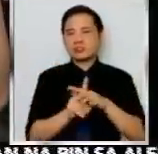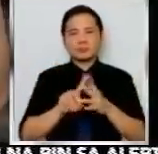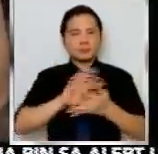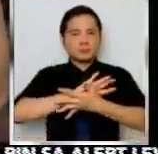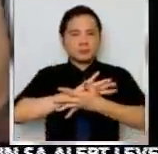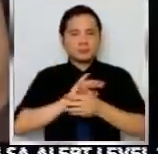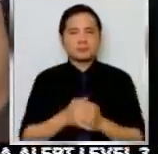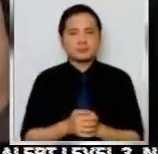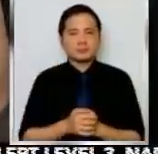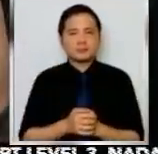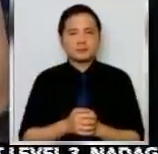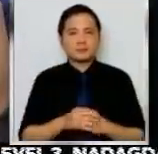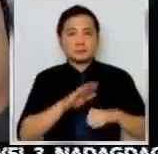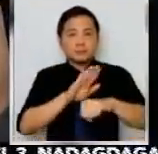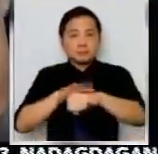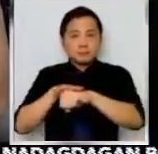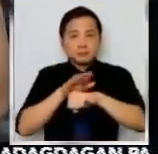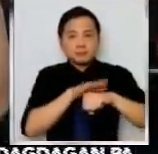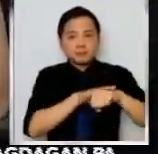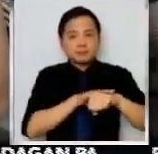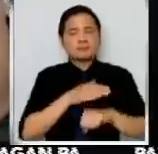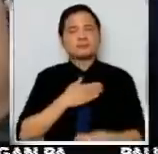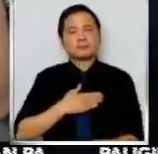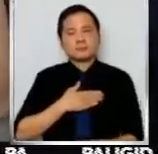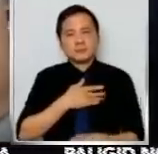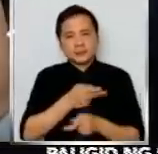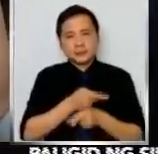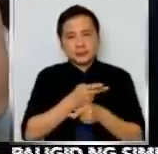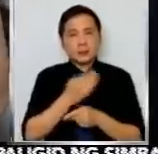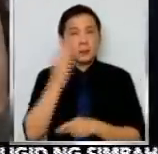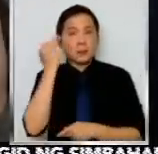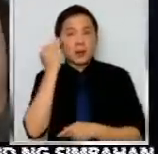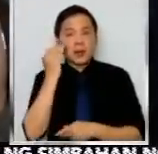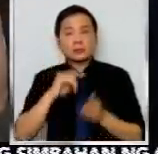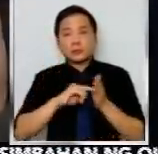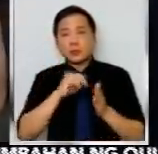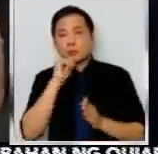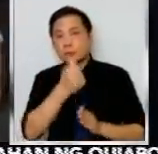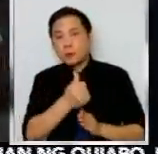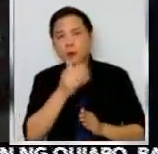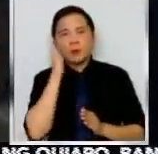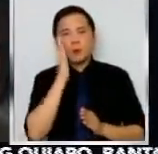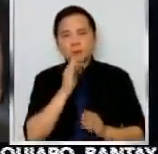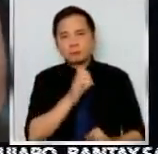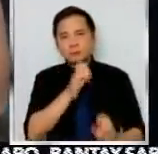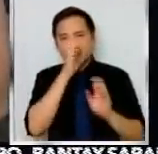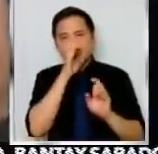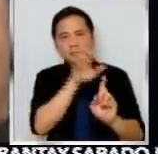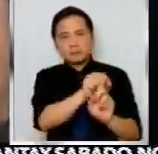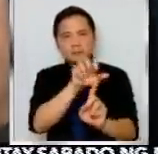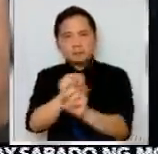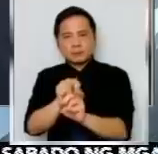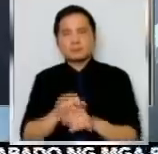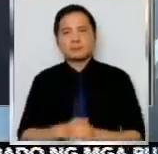lahat, mag-ingat na dahil simula bukas, wala nang atrasan, simula na ang hulihan. Yan ang latest mula rito sa Laguna. Balik siya,